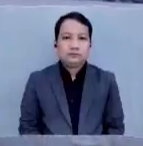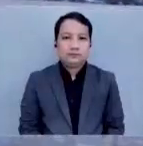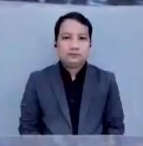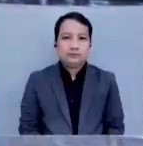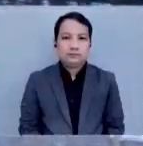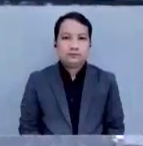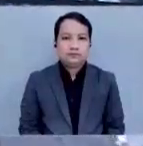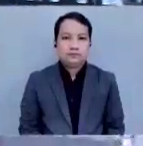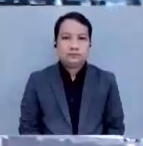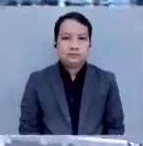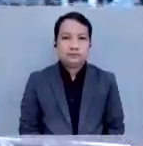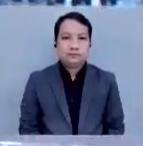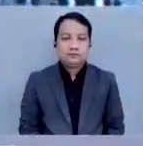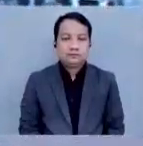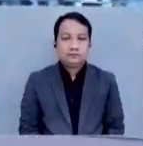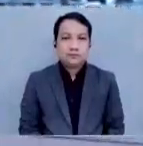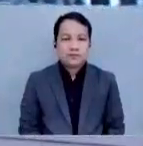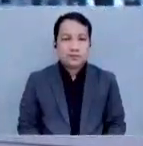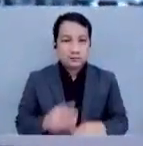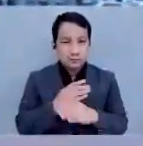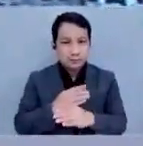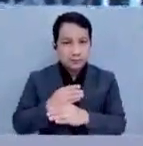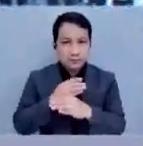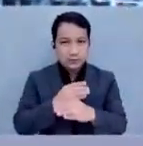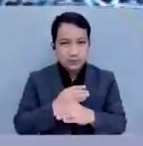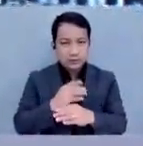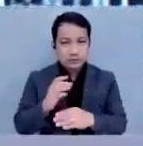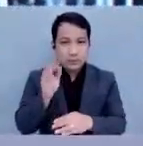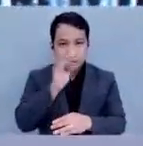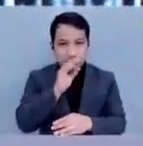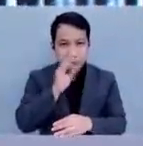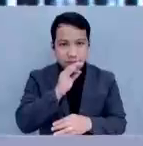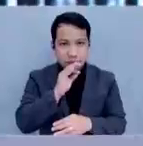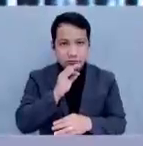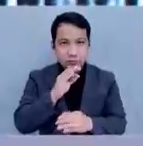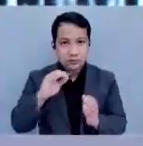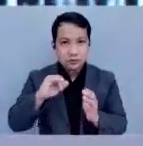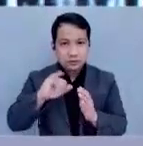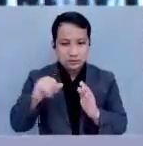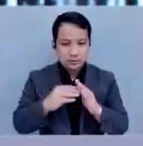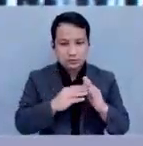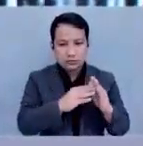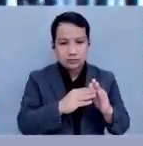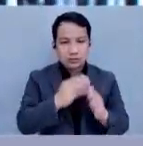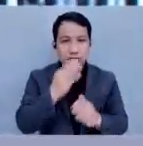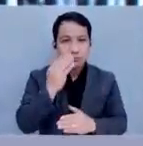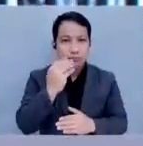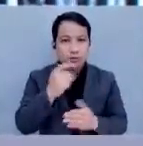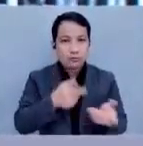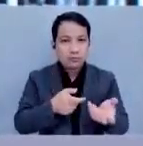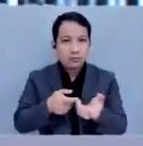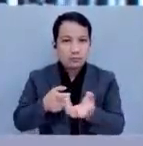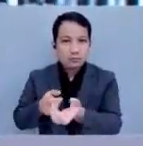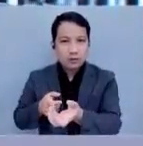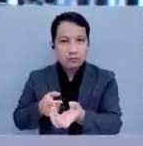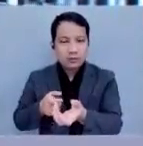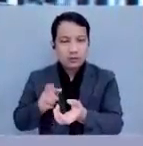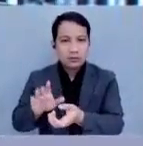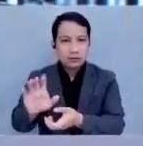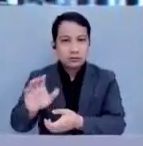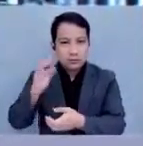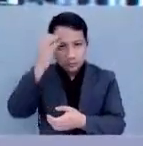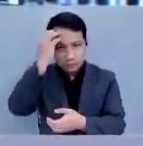Doble ingat ang mga Pinoy sa Jerusalem dahil sa nangyaring pamamaril doon na inako ng Hamas. Dahil din dito